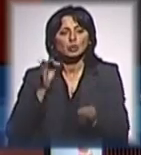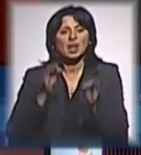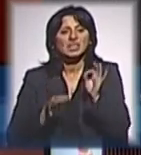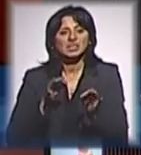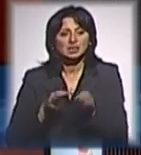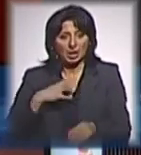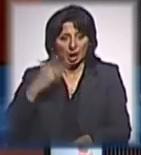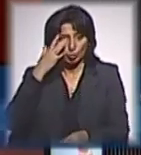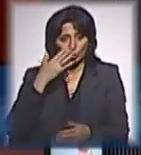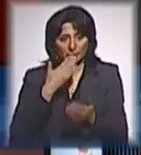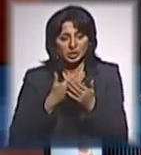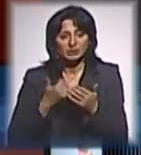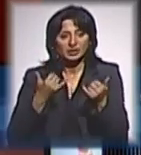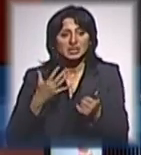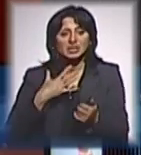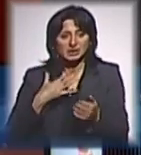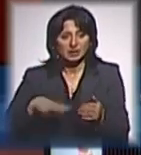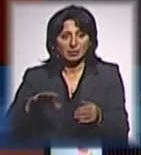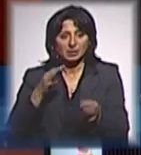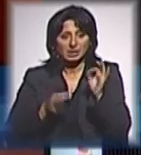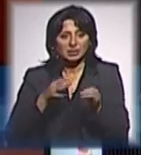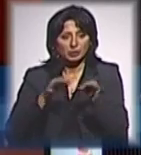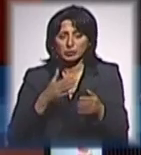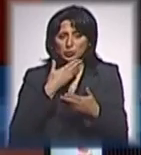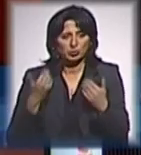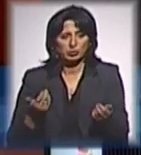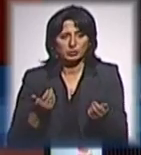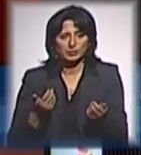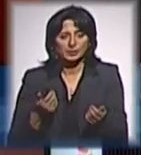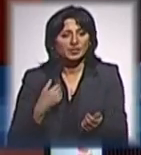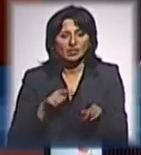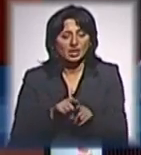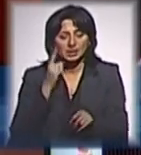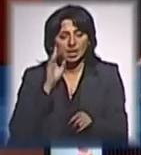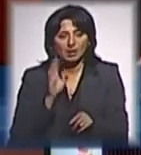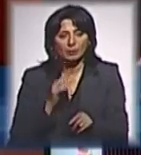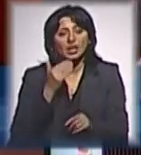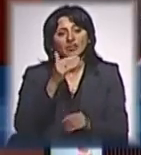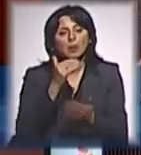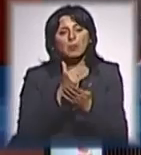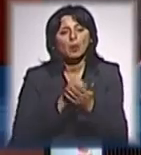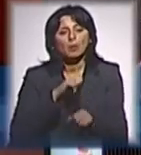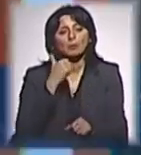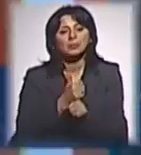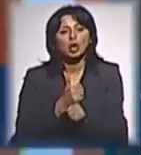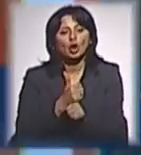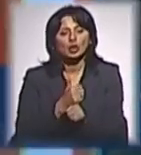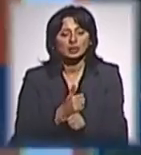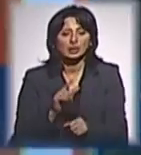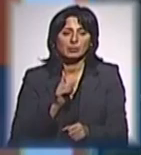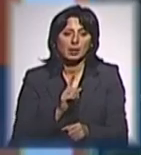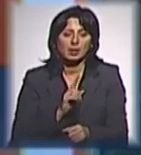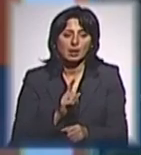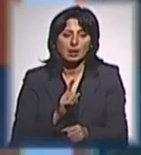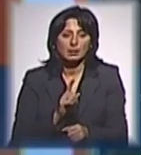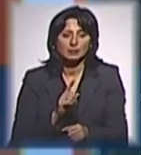ესე ქართული ოცნება მიიჩნევს, რომ დღეს საქართველოში არის თავისუფალი სასამართლო. კარგი, ჩვენ ეს არ ვფიქრობთ. მოკლედ, თქვენს პროგრამულ პრიორიტეტებზეც იმაზე, რაზეც